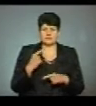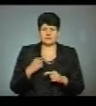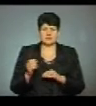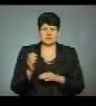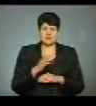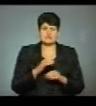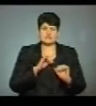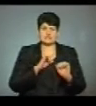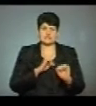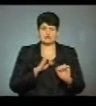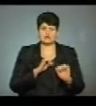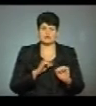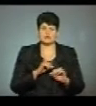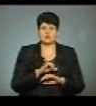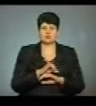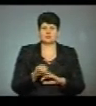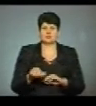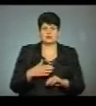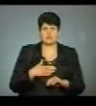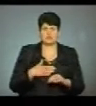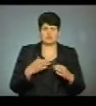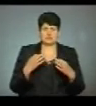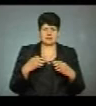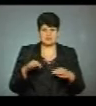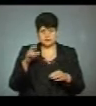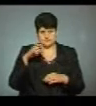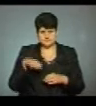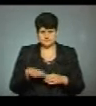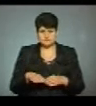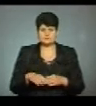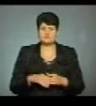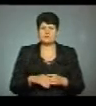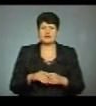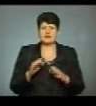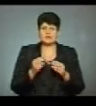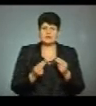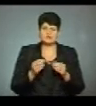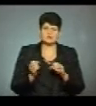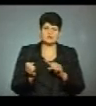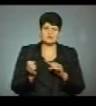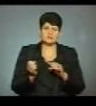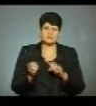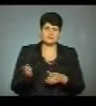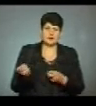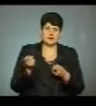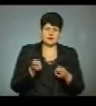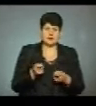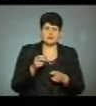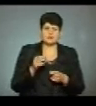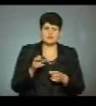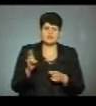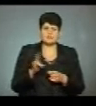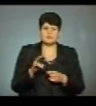повертаються захищати рубежі нашої незалежної батьківщини. Іграшки передані єпископом Православної